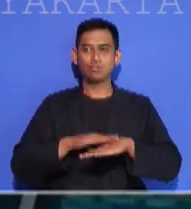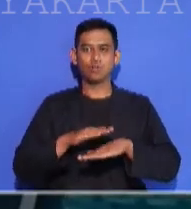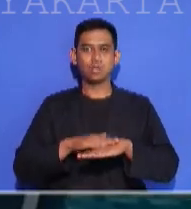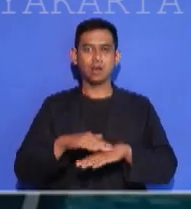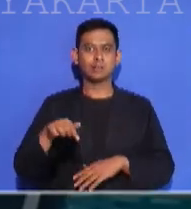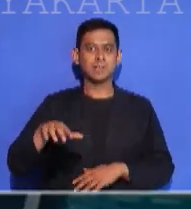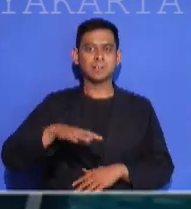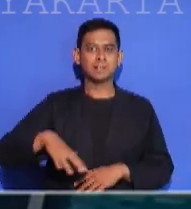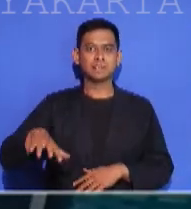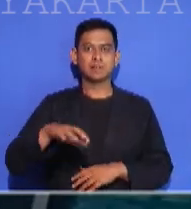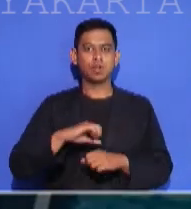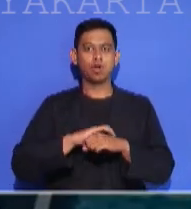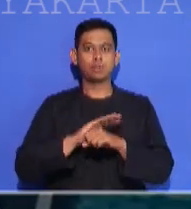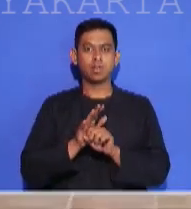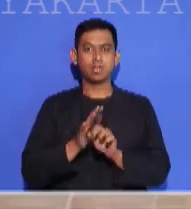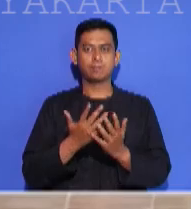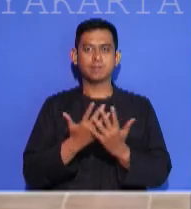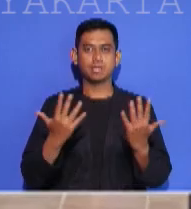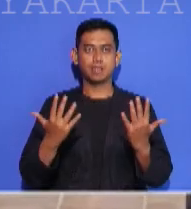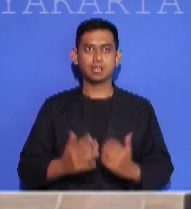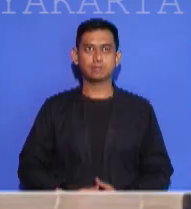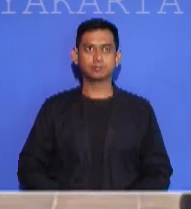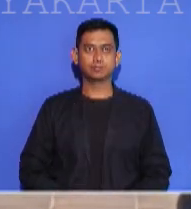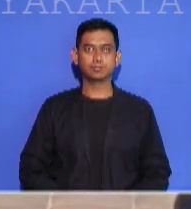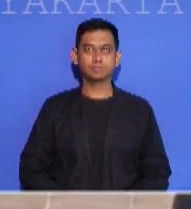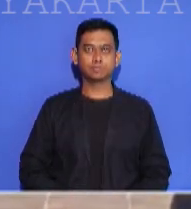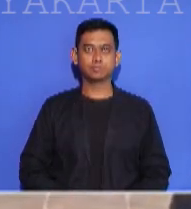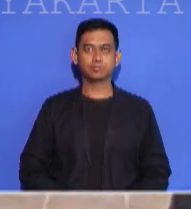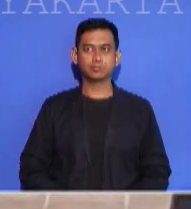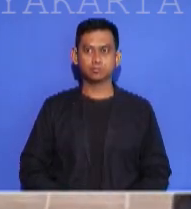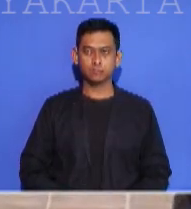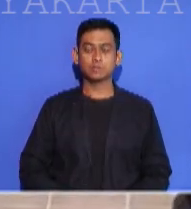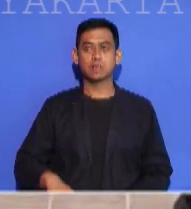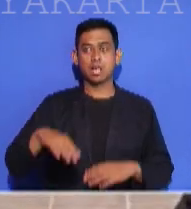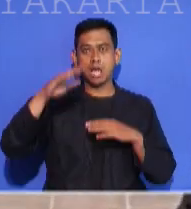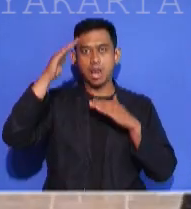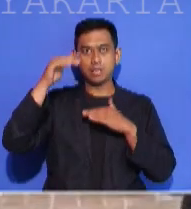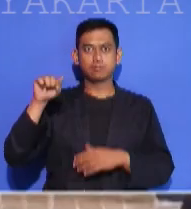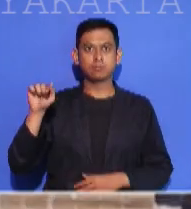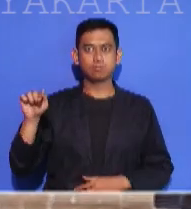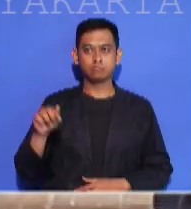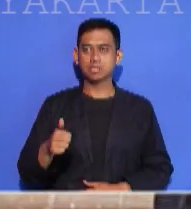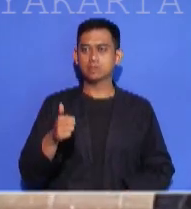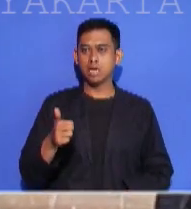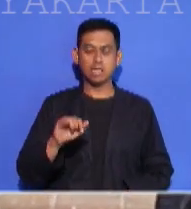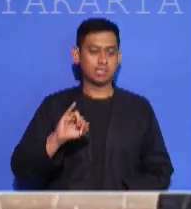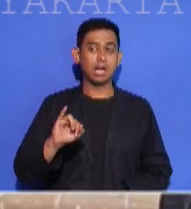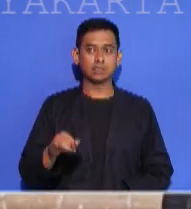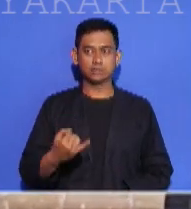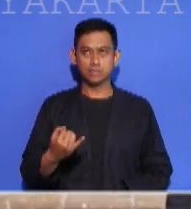ing satengahing masyarakat. Berharap ini menjadi sebuah